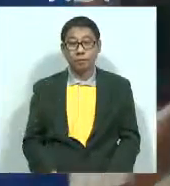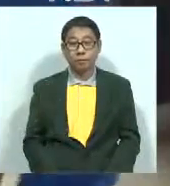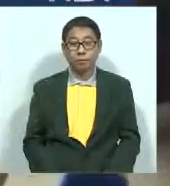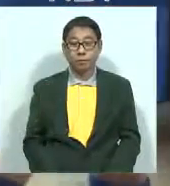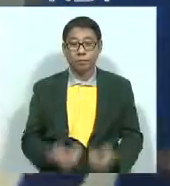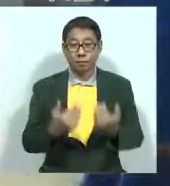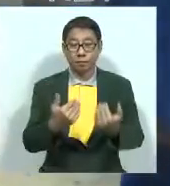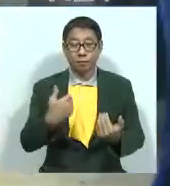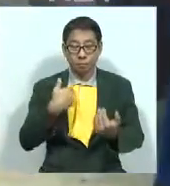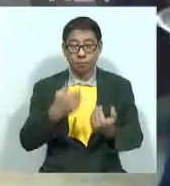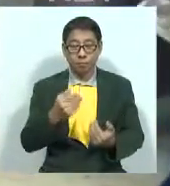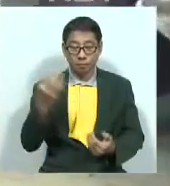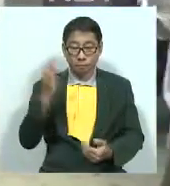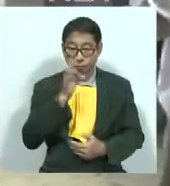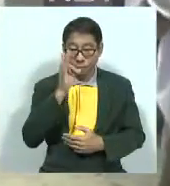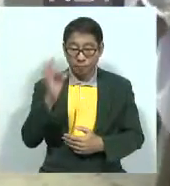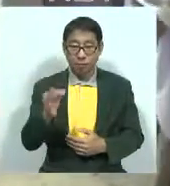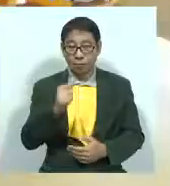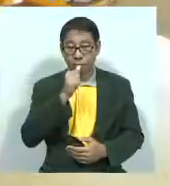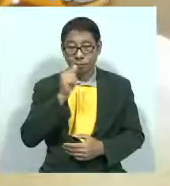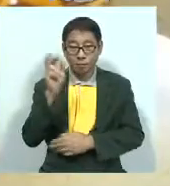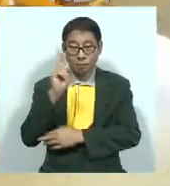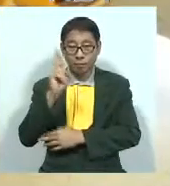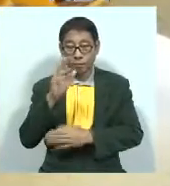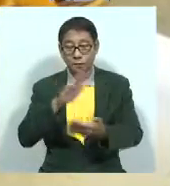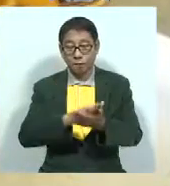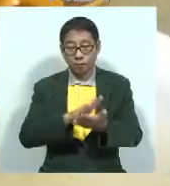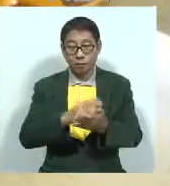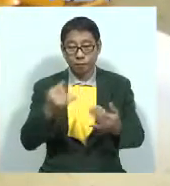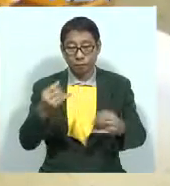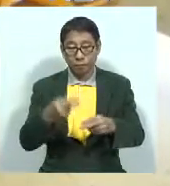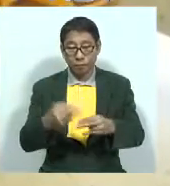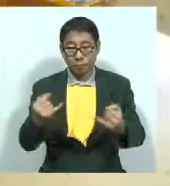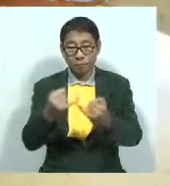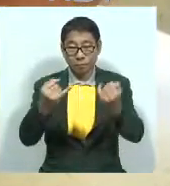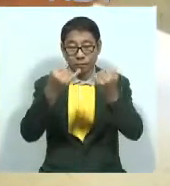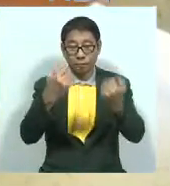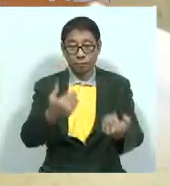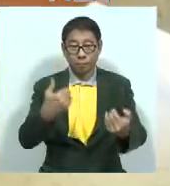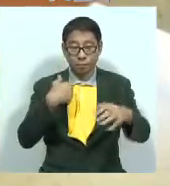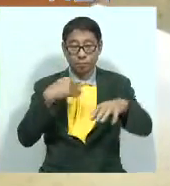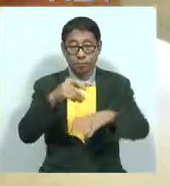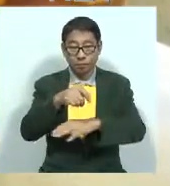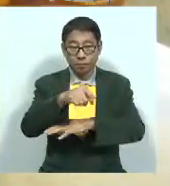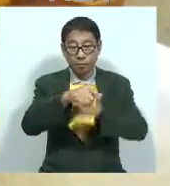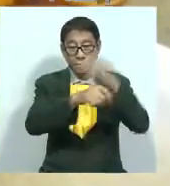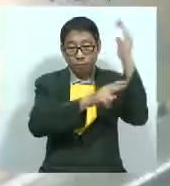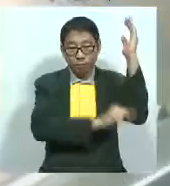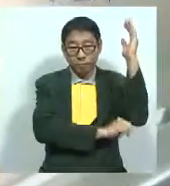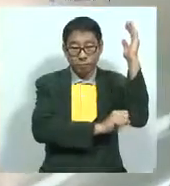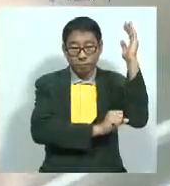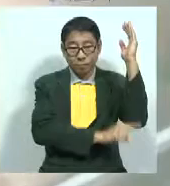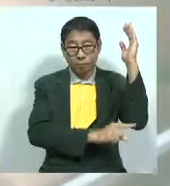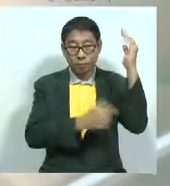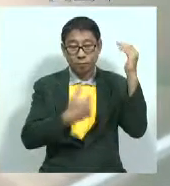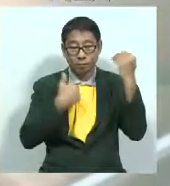ส่วนกรณีที่มีการร้องเรียนคุณภาพอาหารกลางวันของโรงเรียนชื่อดังแห่งหนึ่งสังกัดเทศบาลนครศรีธรรมราชเจ้